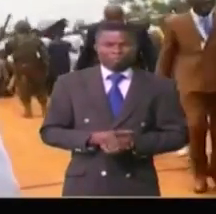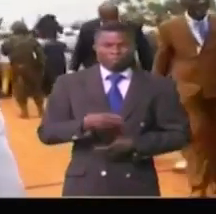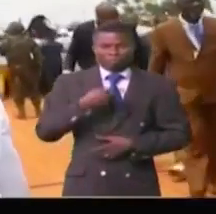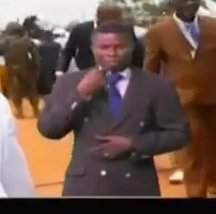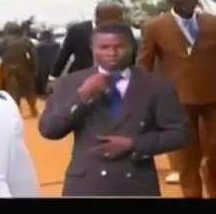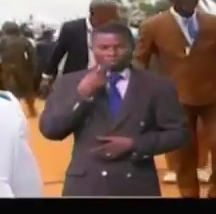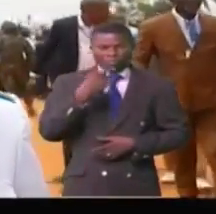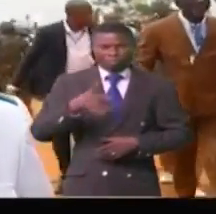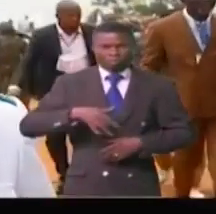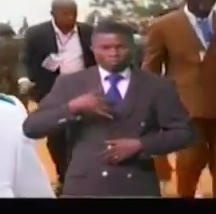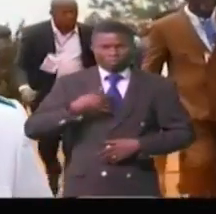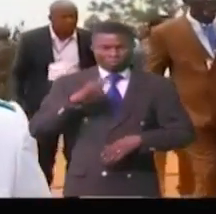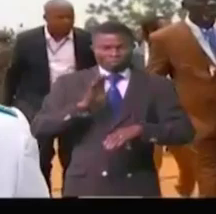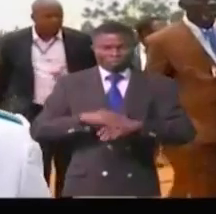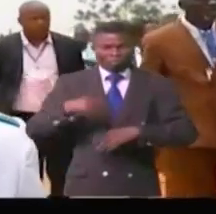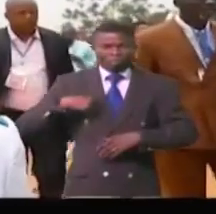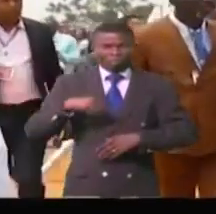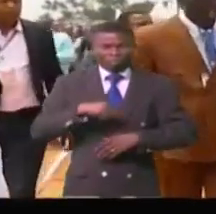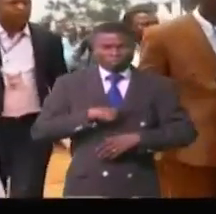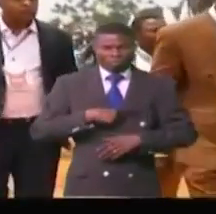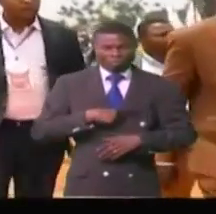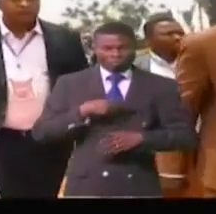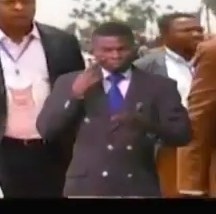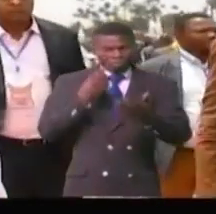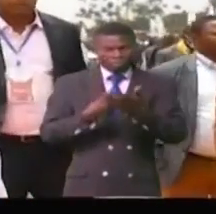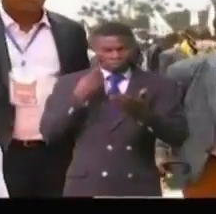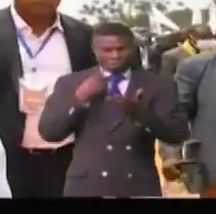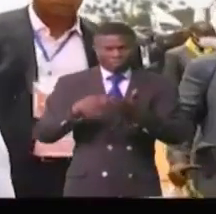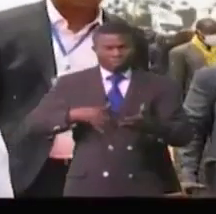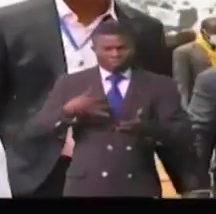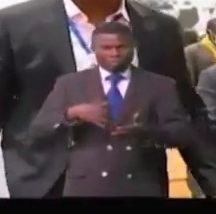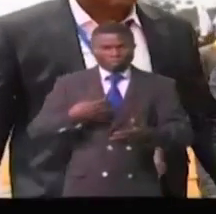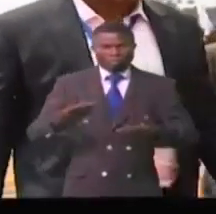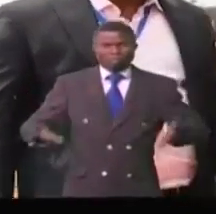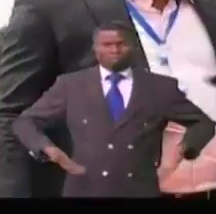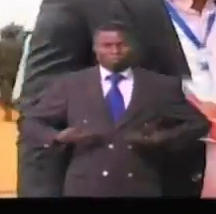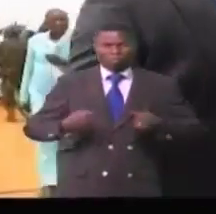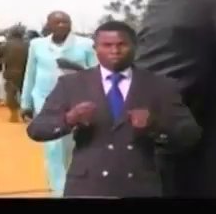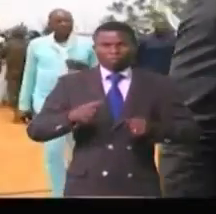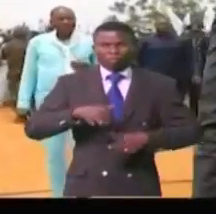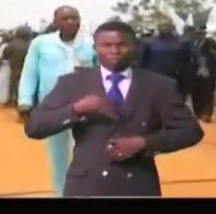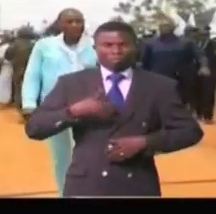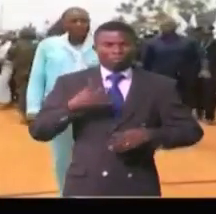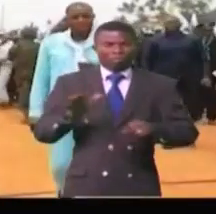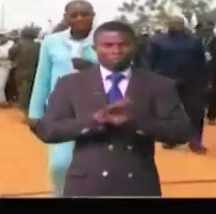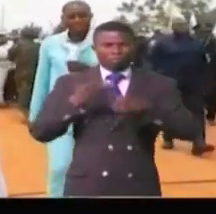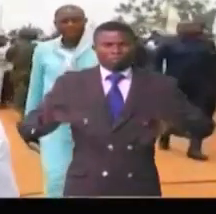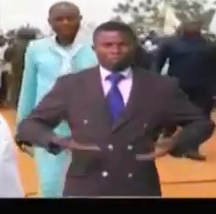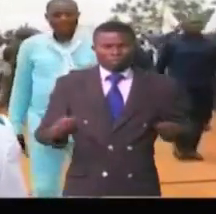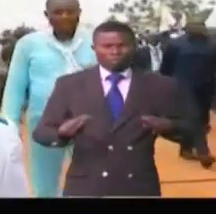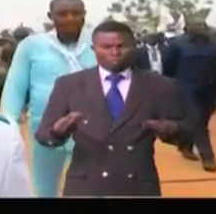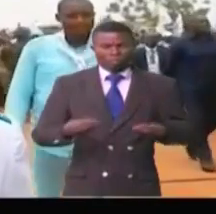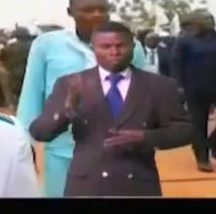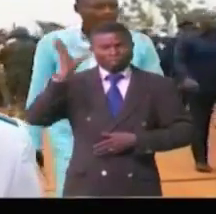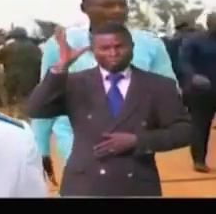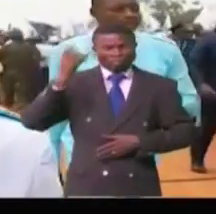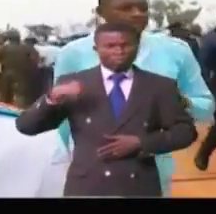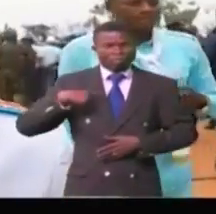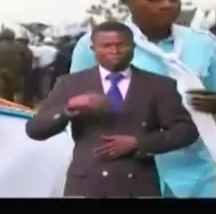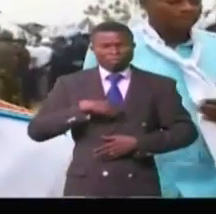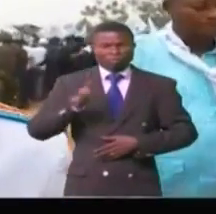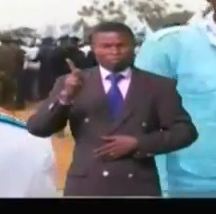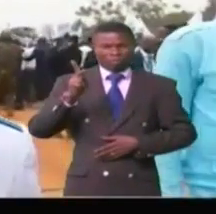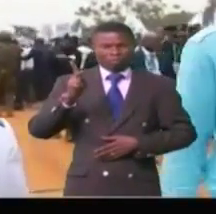Le sentiment qui nous anime, comme vous pouvez le voir, c'est un sentiment de liesse, un sentiment de joie, parce que Kasumbalesa est